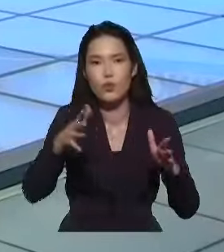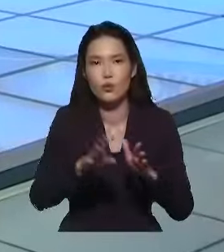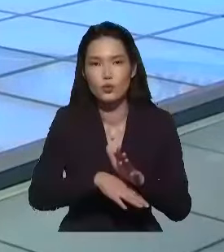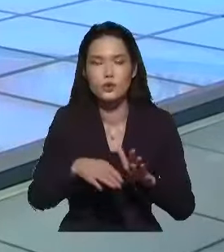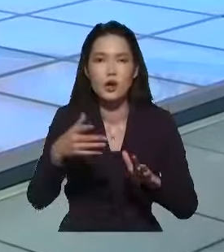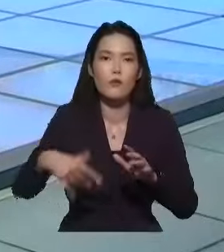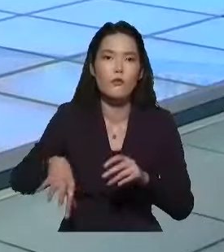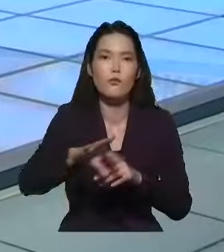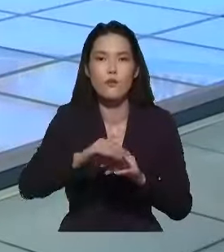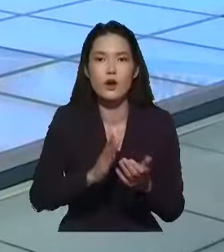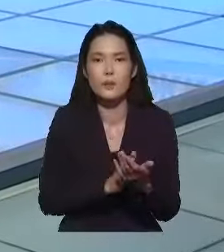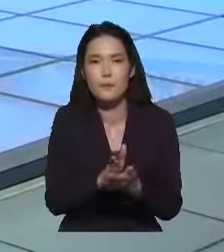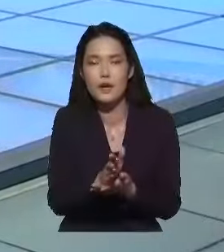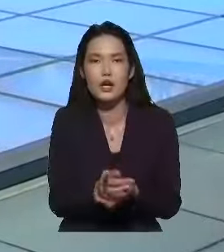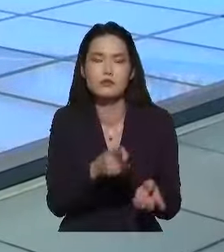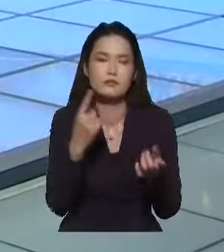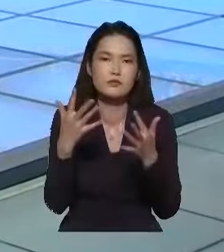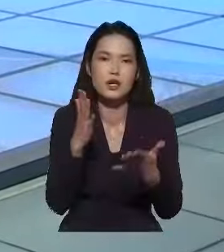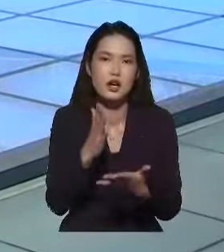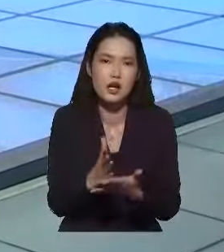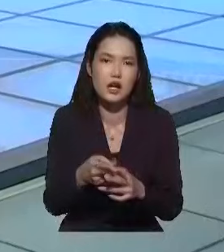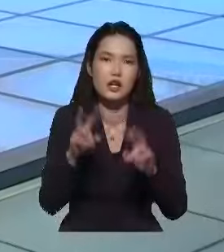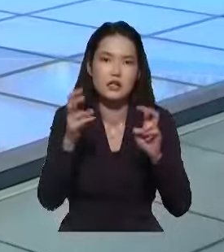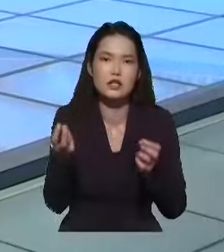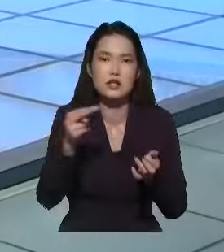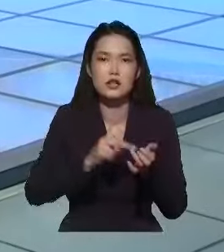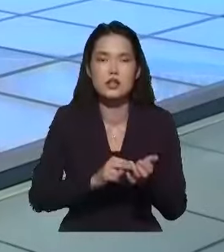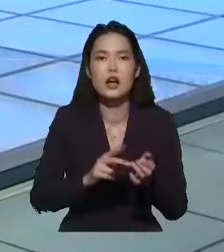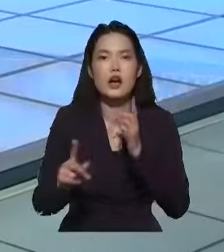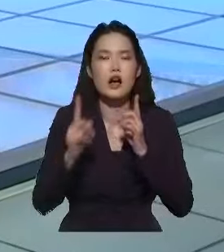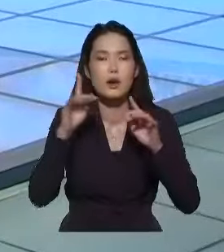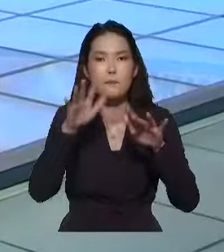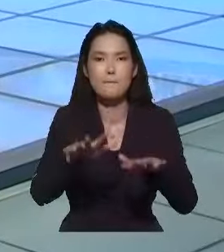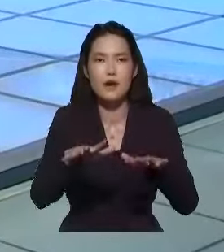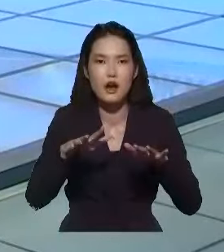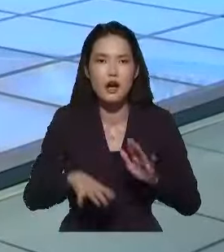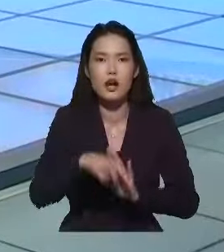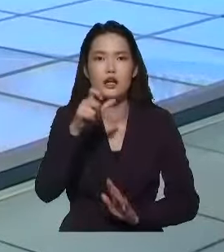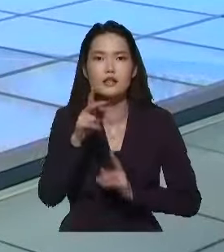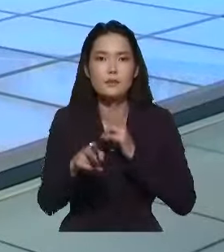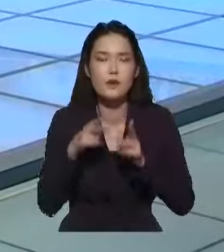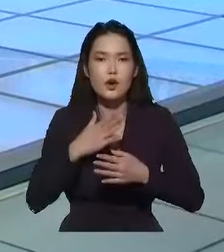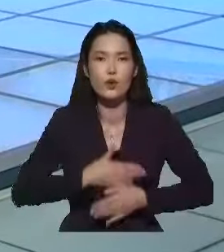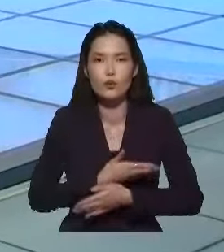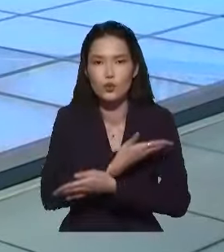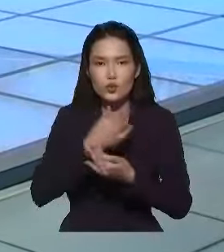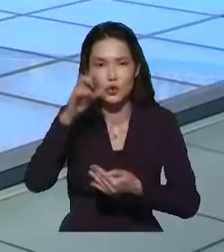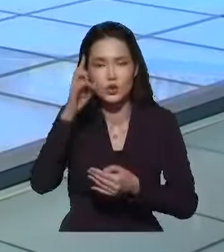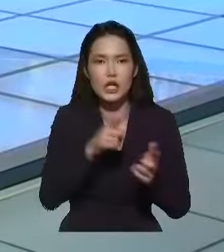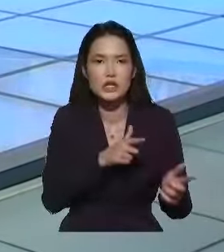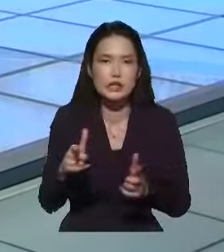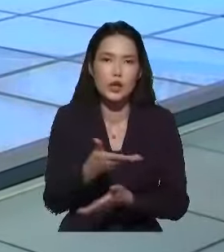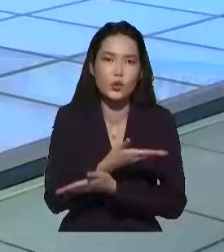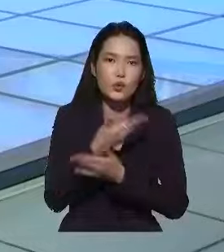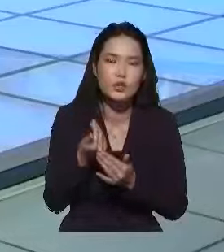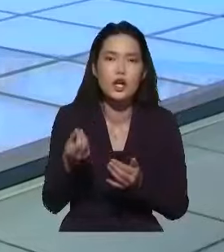Судя по всему, как в прямом, так и в переносном смыслах. Эта тема стала предметом дискуссии в парламенте. Депутаты раскритиковали профильных чиновников за неготовность